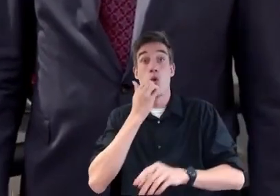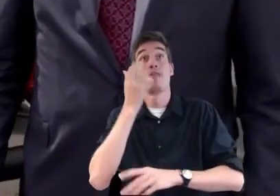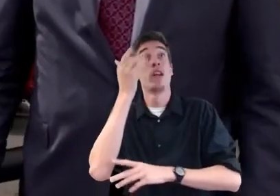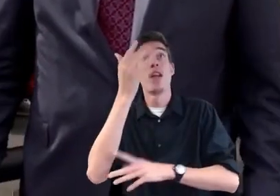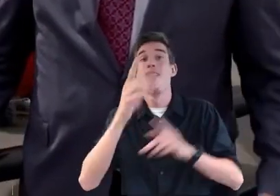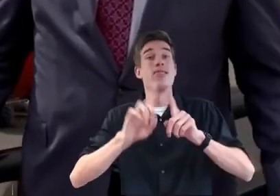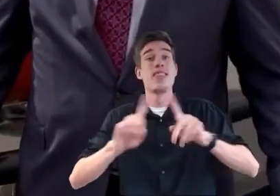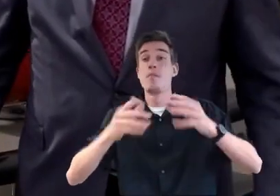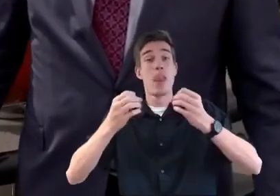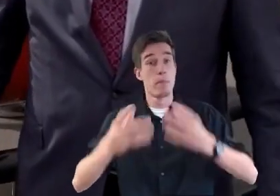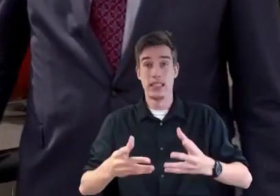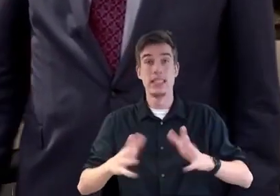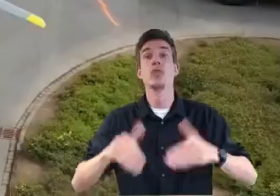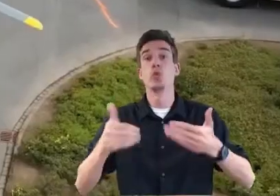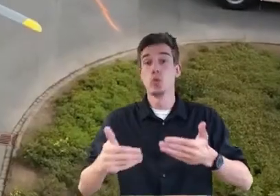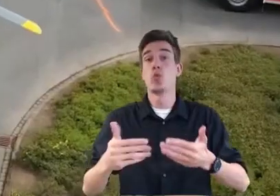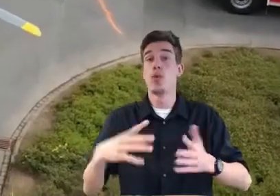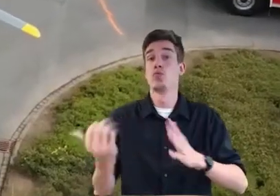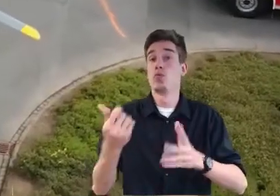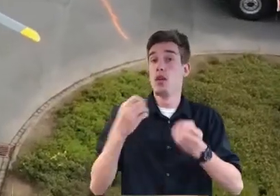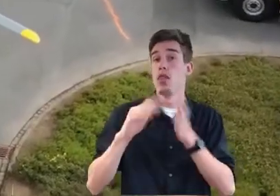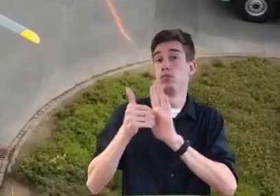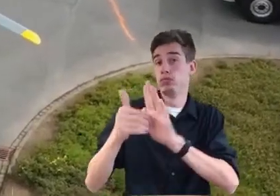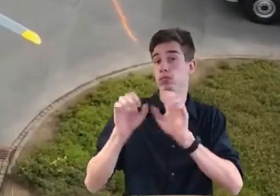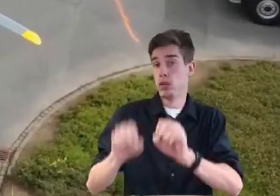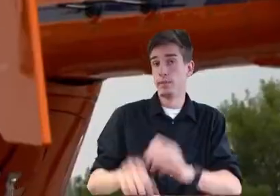eintritt, besser und gut vorbereitet zu sein.